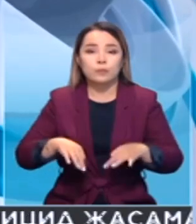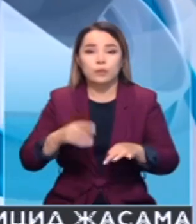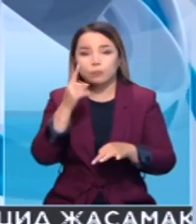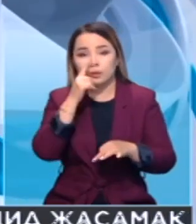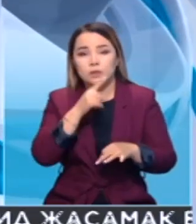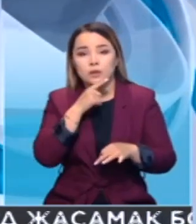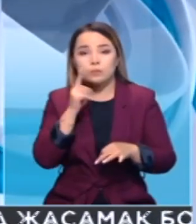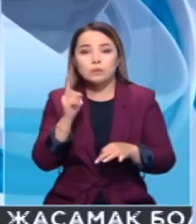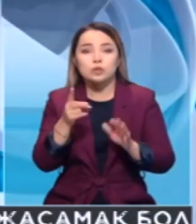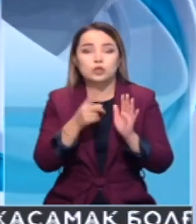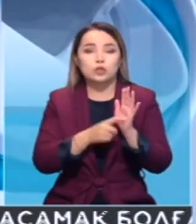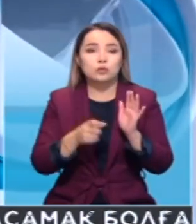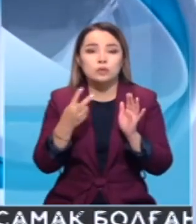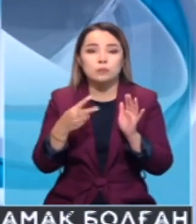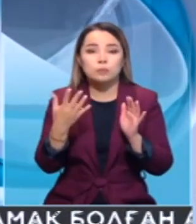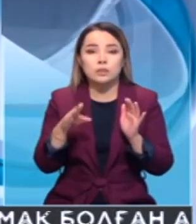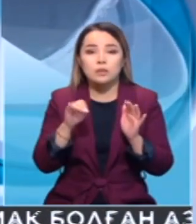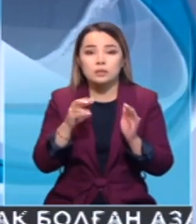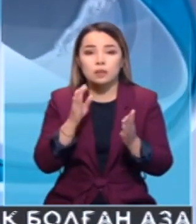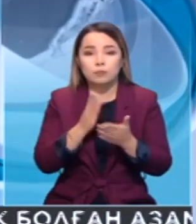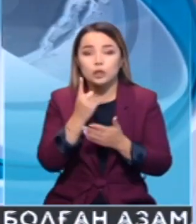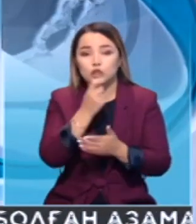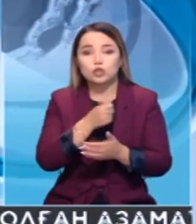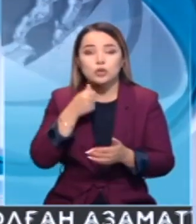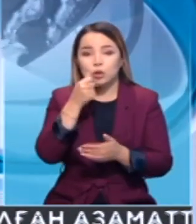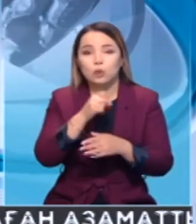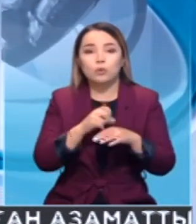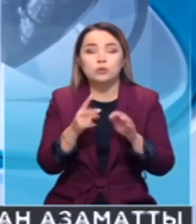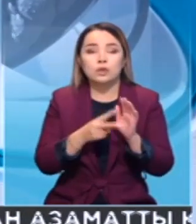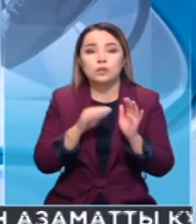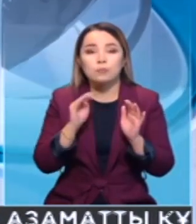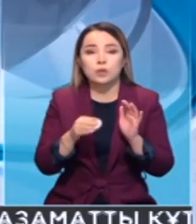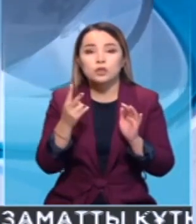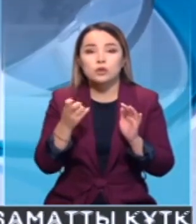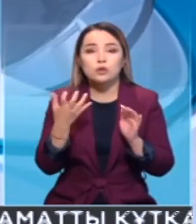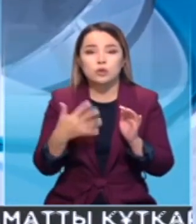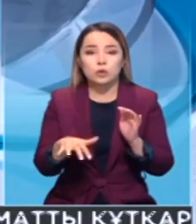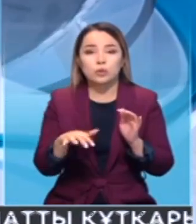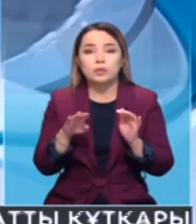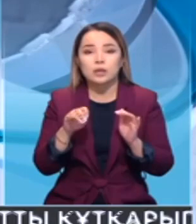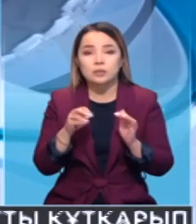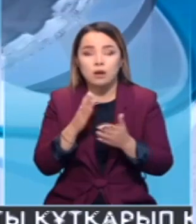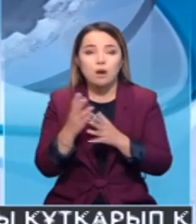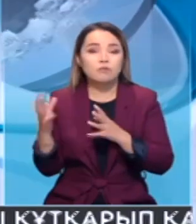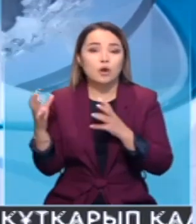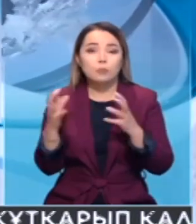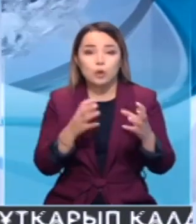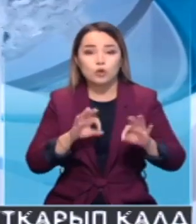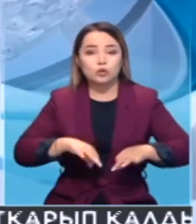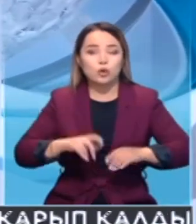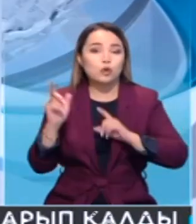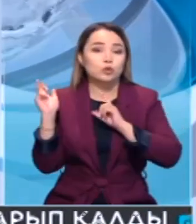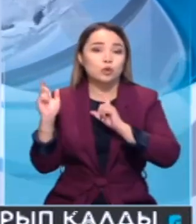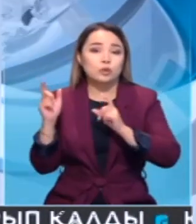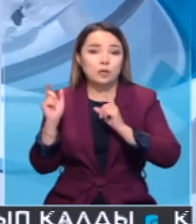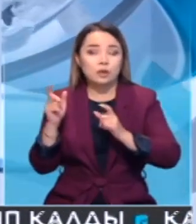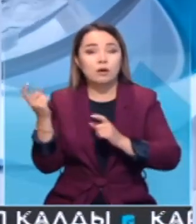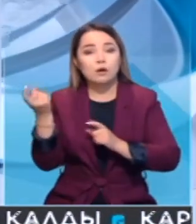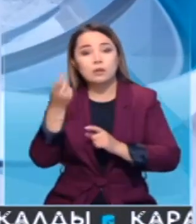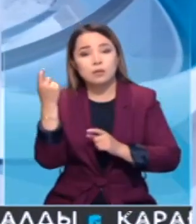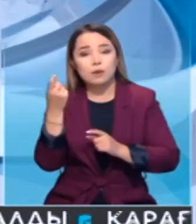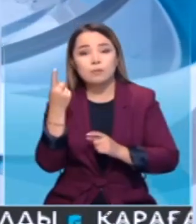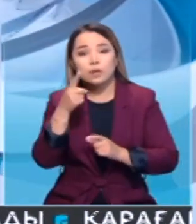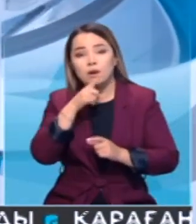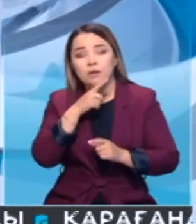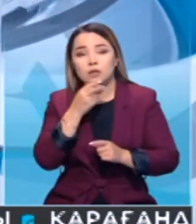айға 1725 теңге болса, бір жылға 17250 теңге. Ал автобустар мен жүк көлік иелеріне